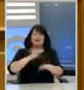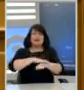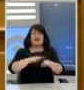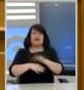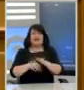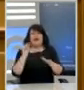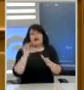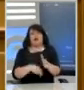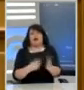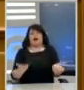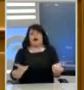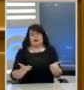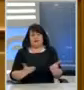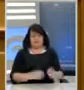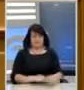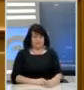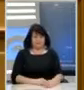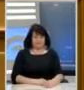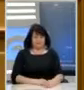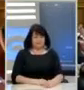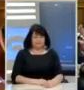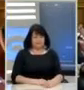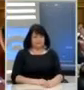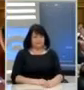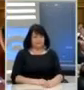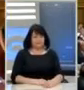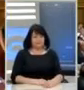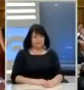χέρια.